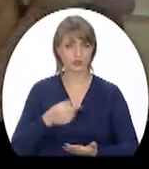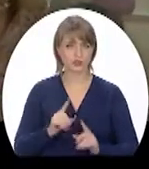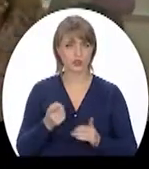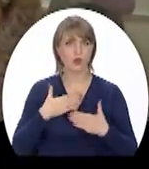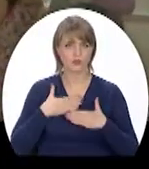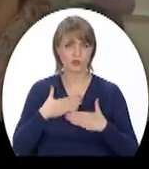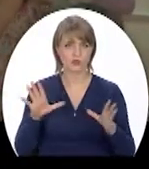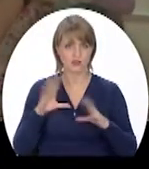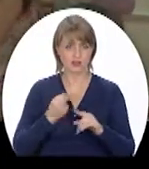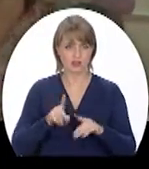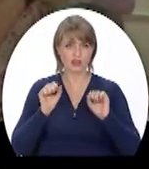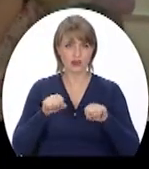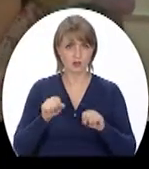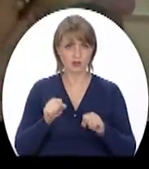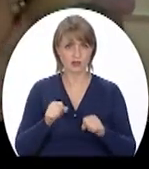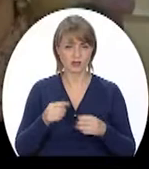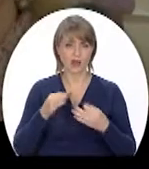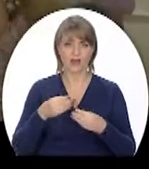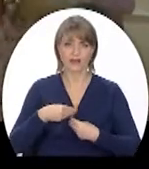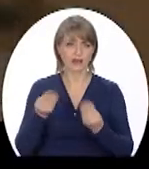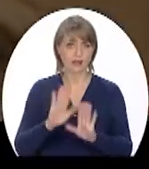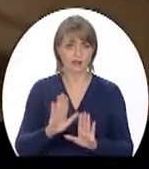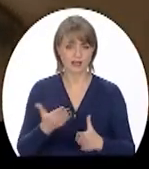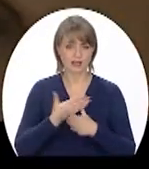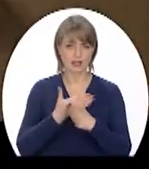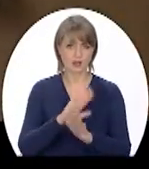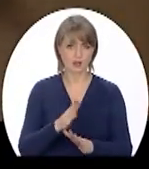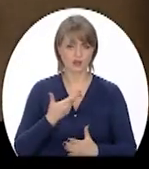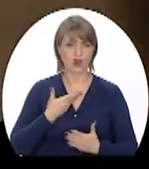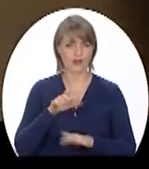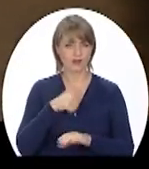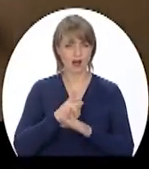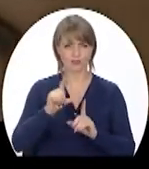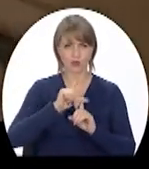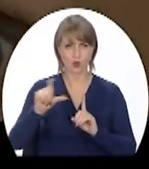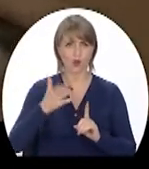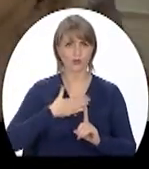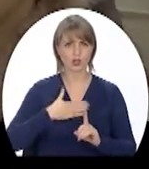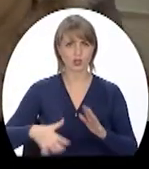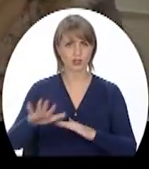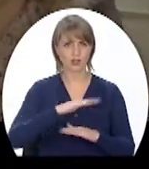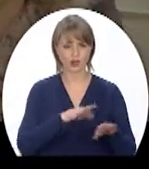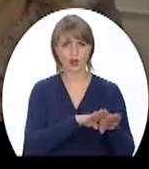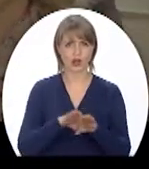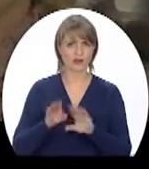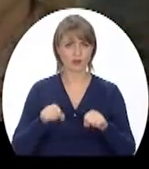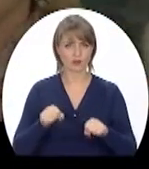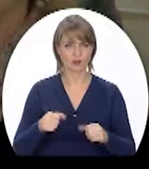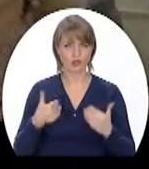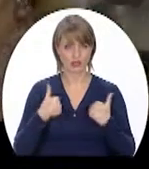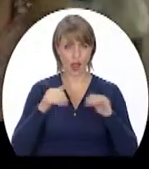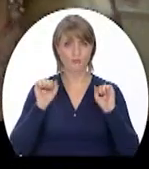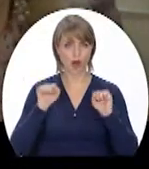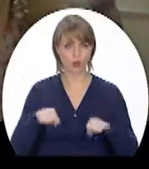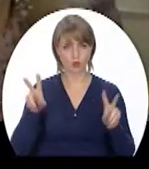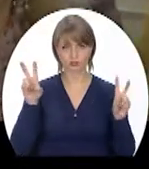Но почему бы вот нашими вот этими всеми способностями не поделиться и не помочь? И главный слоган нашего вообще, нашей территории равных возможностей центра –